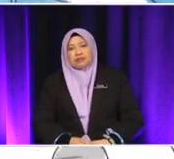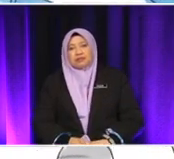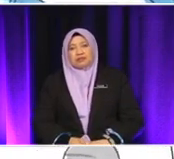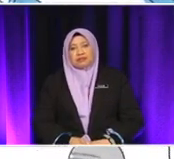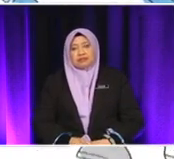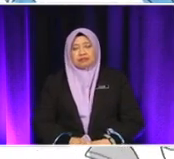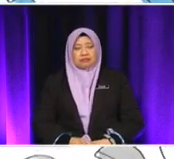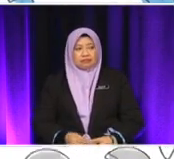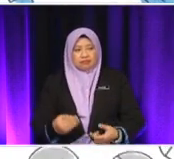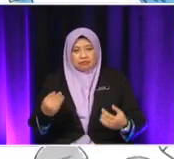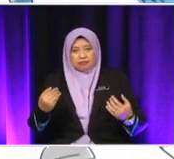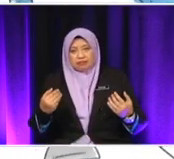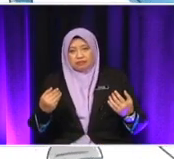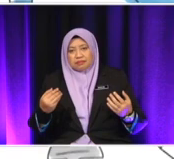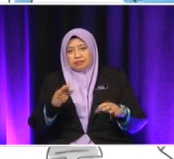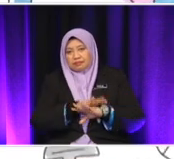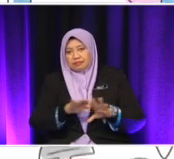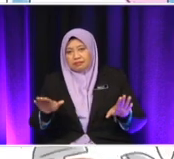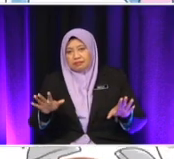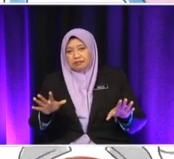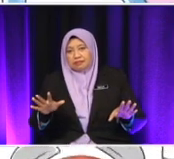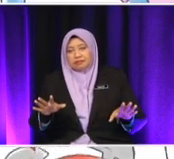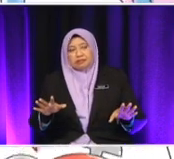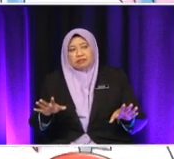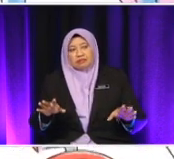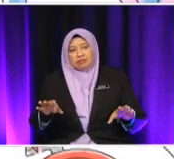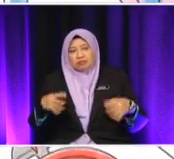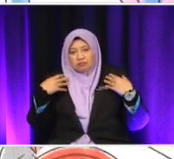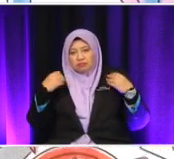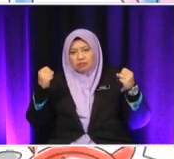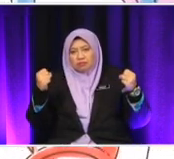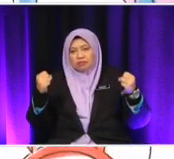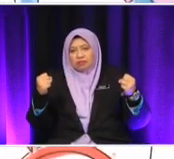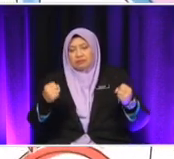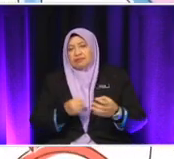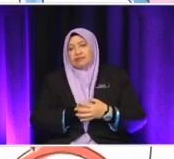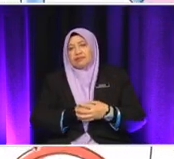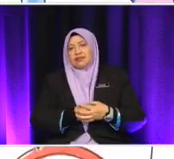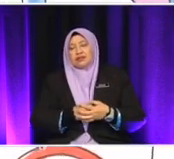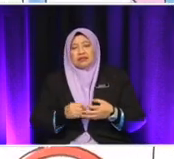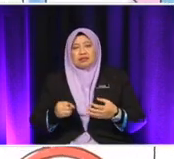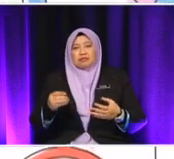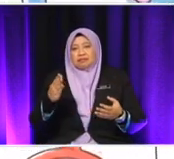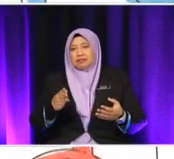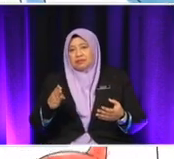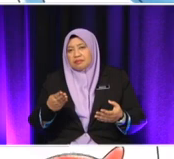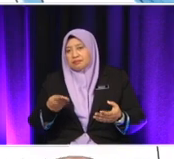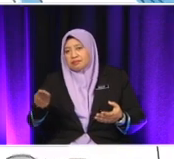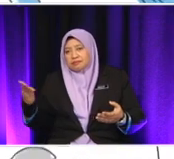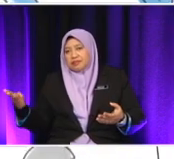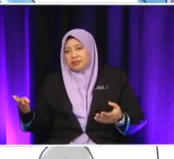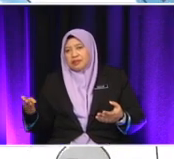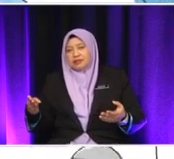adalah mungkin barang pertanian tadi tidak tidak akan suburlah barang pertaniannya dia memerlukan